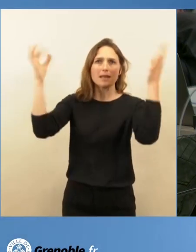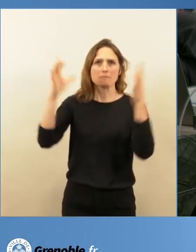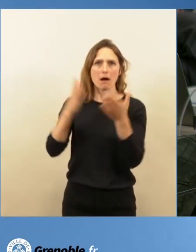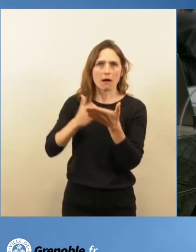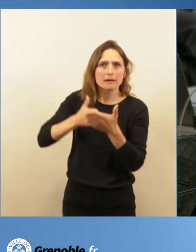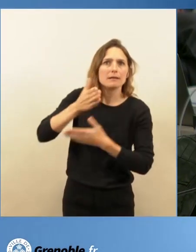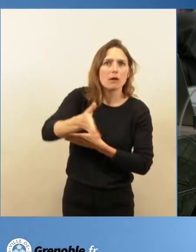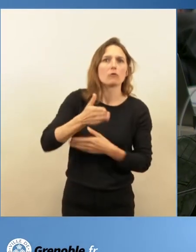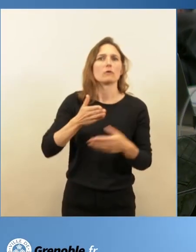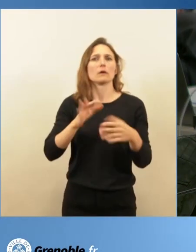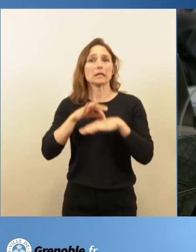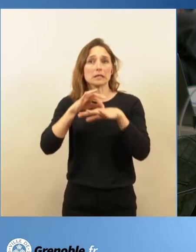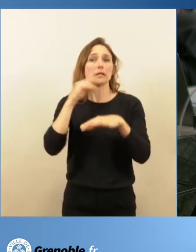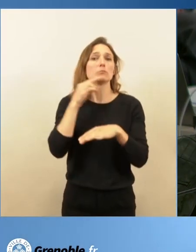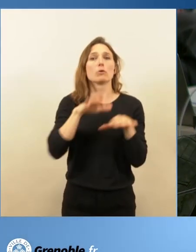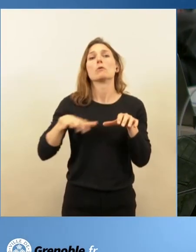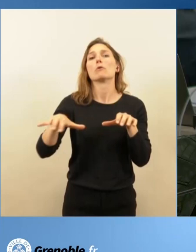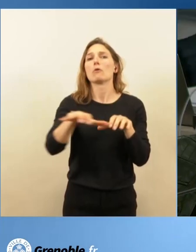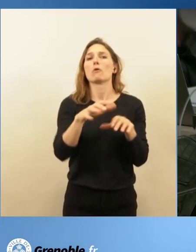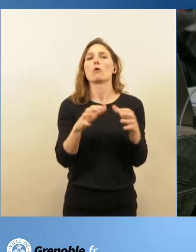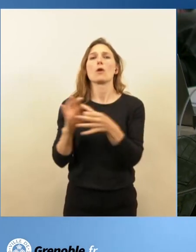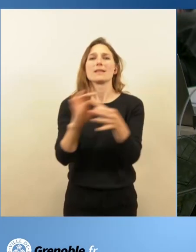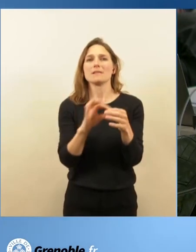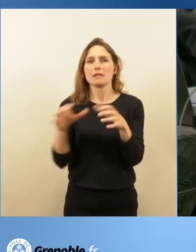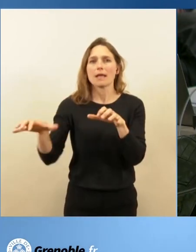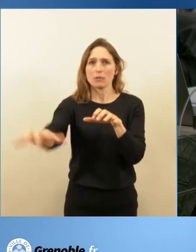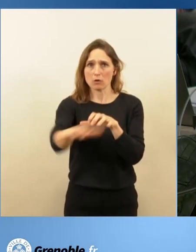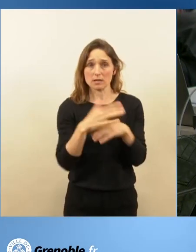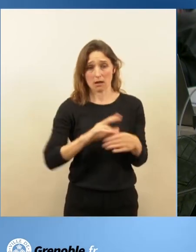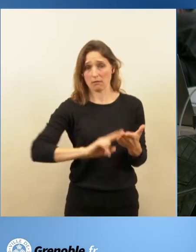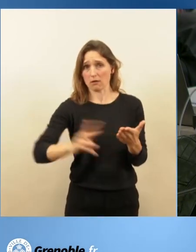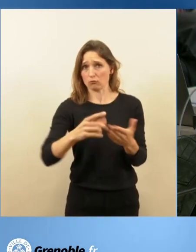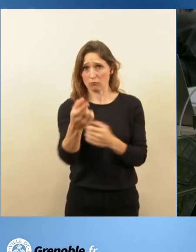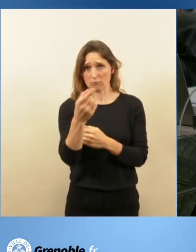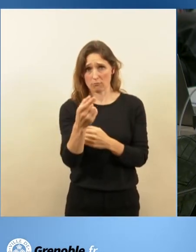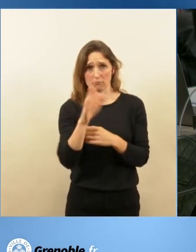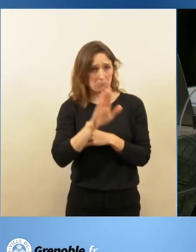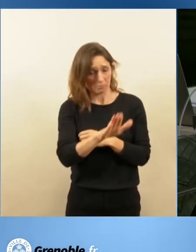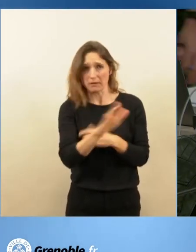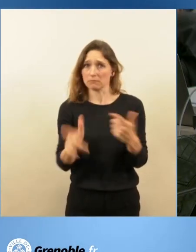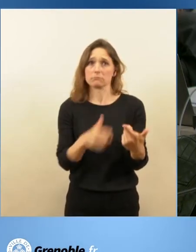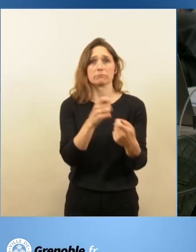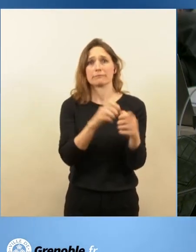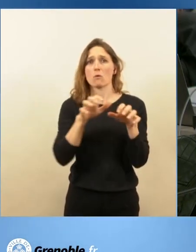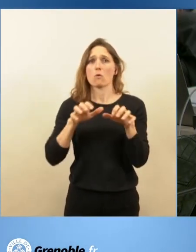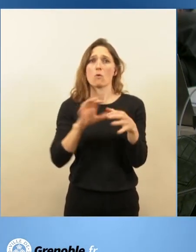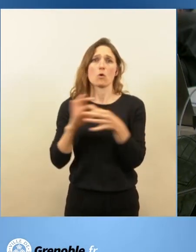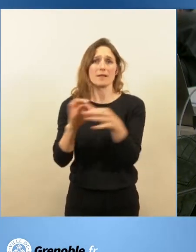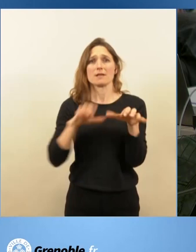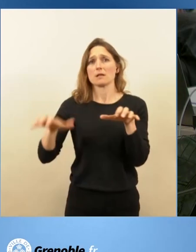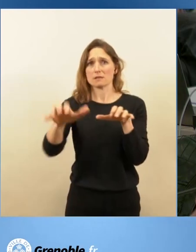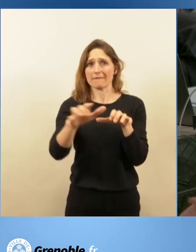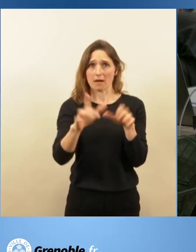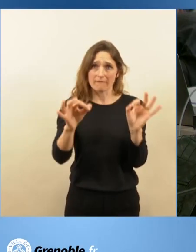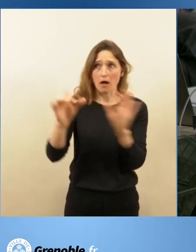des collectivités territoriales c'est une traduction spécifiquement faite pour les collectivités sur les enjeux de la loi climat et résilience